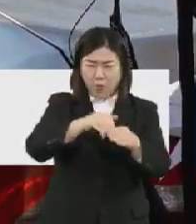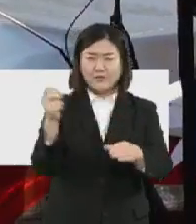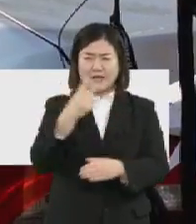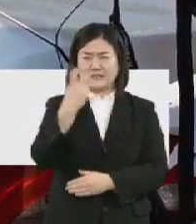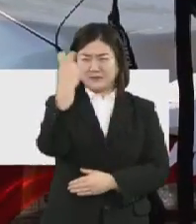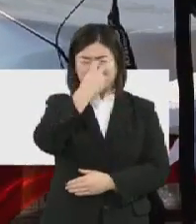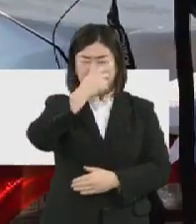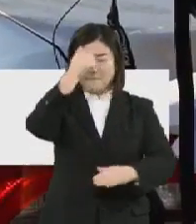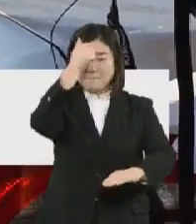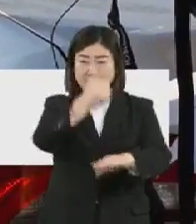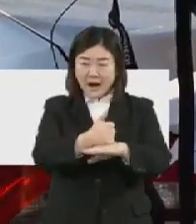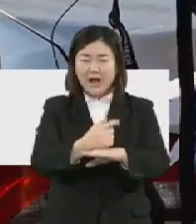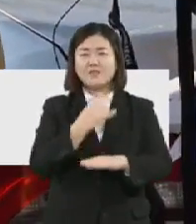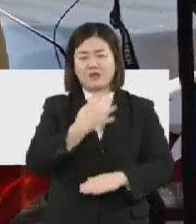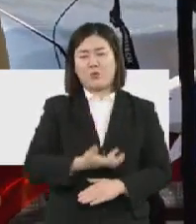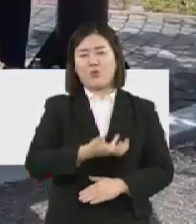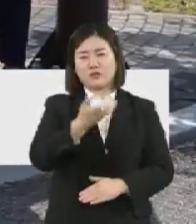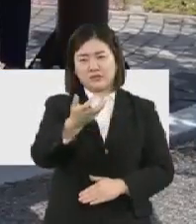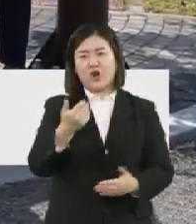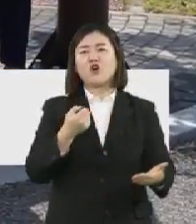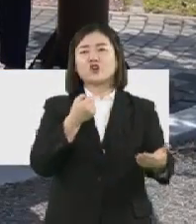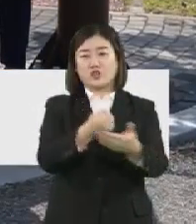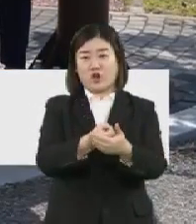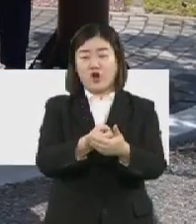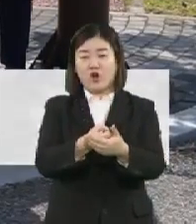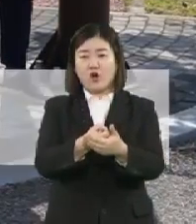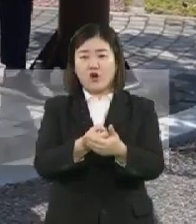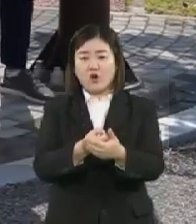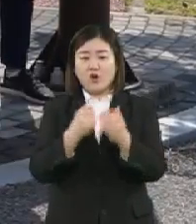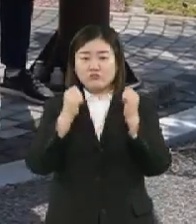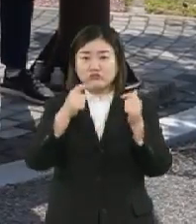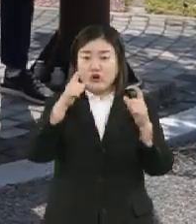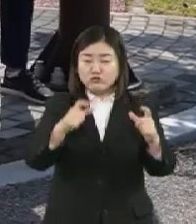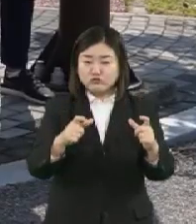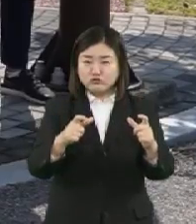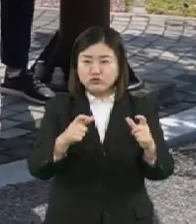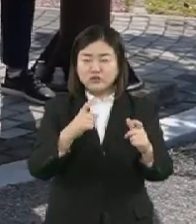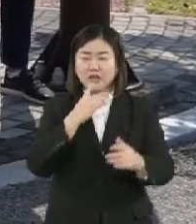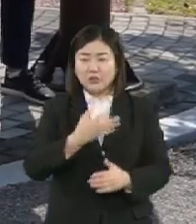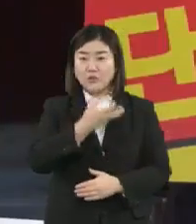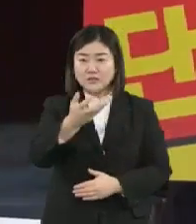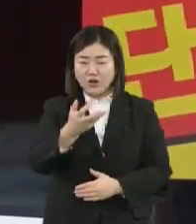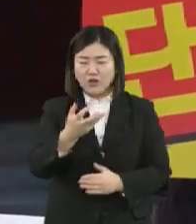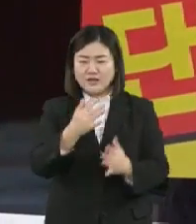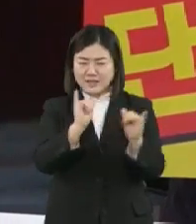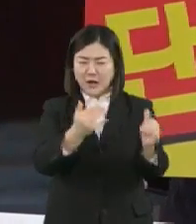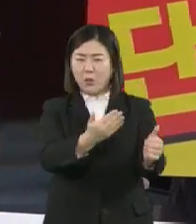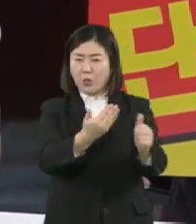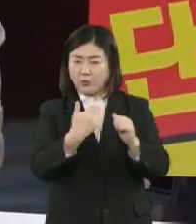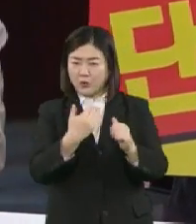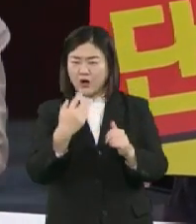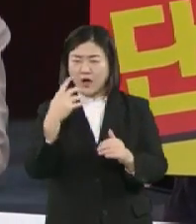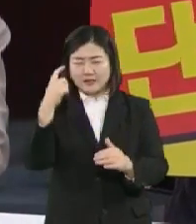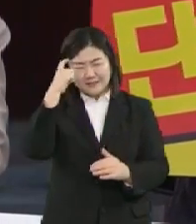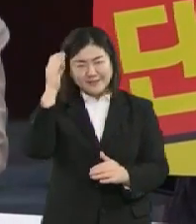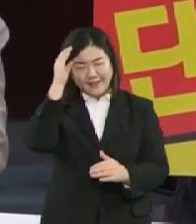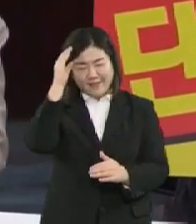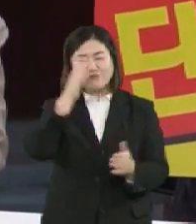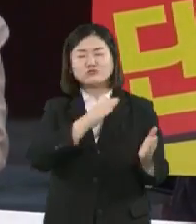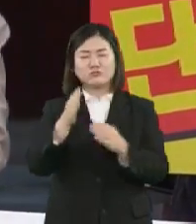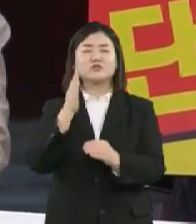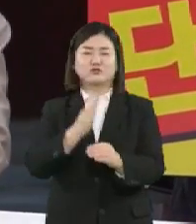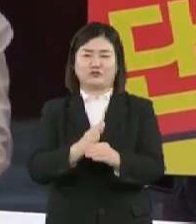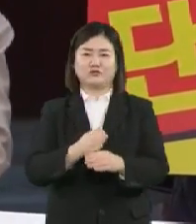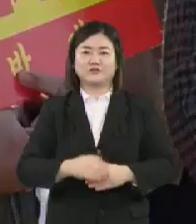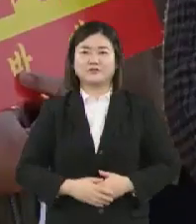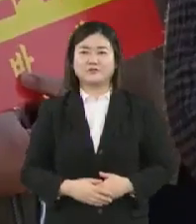재심사 끝에 단독 이전이 결정됐으며 부여군 은 단독 이전을 통한 인구 유입 효과를 거둘 수 있도록 준비